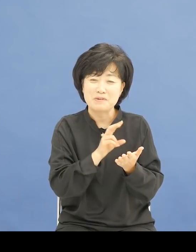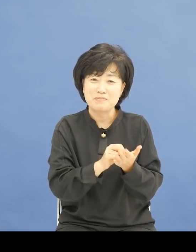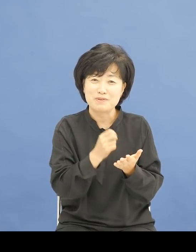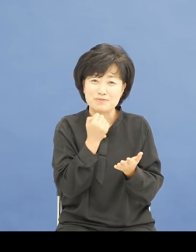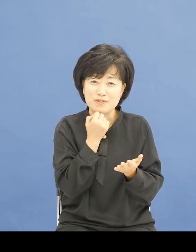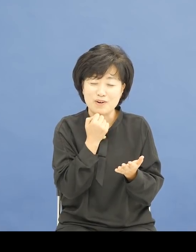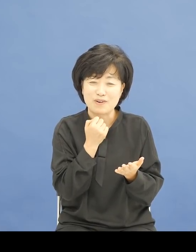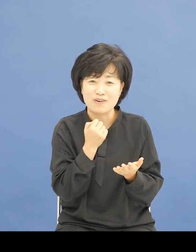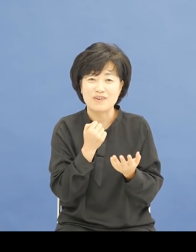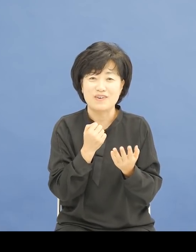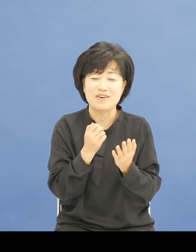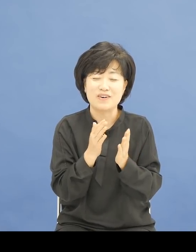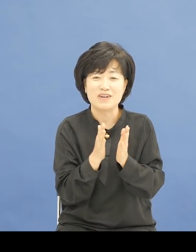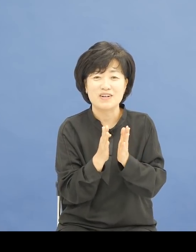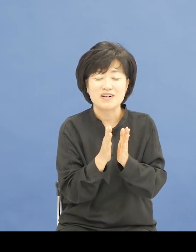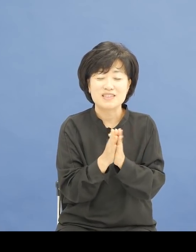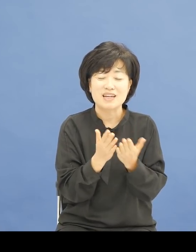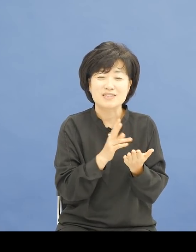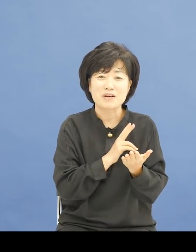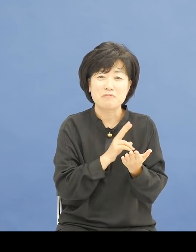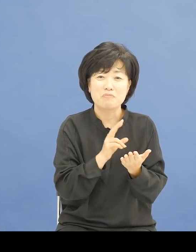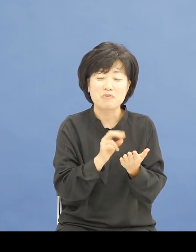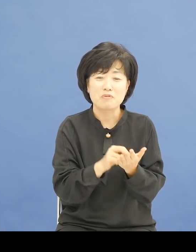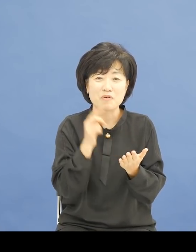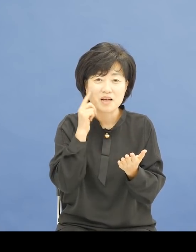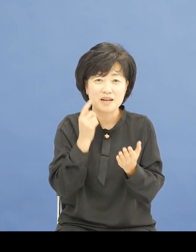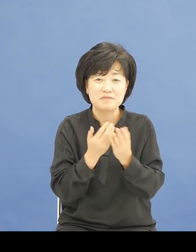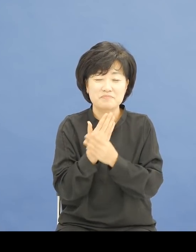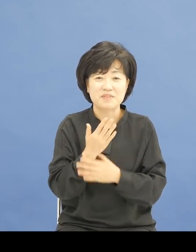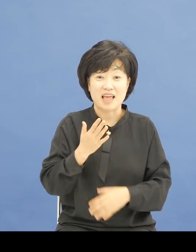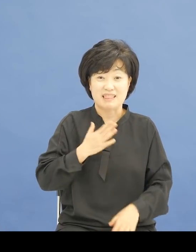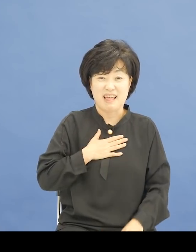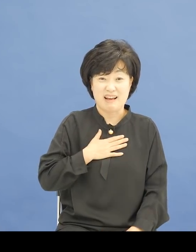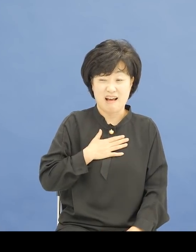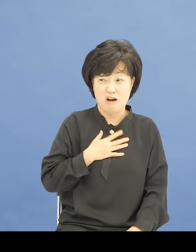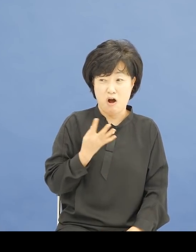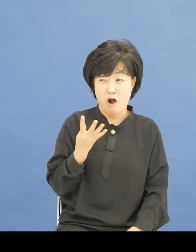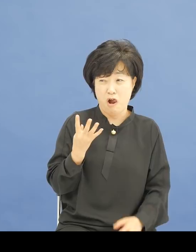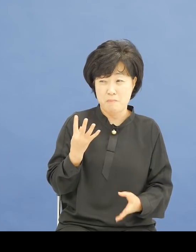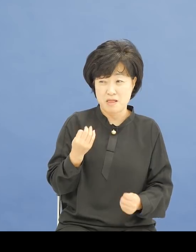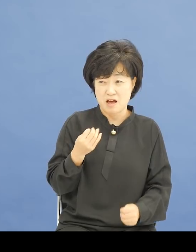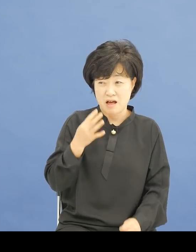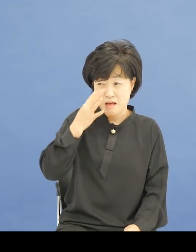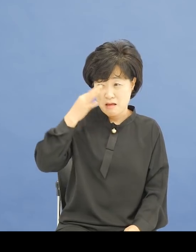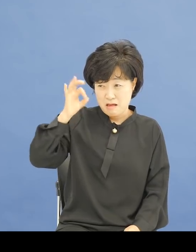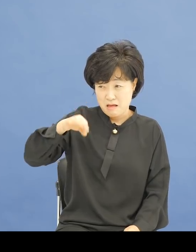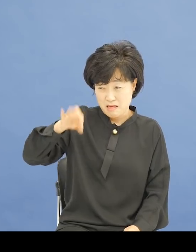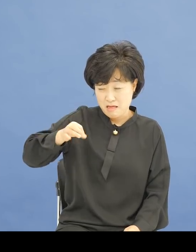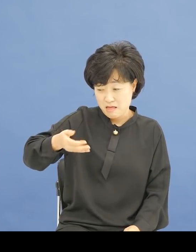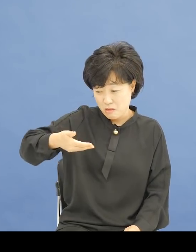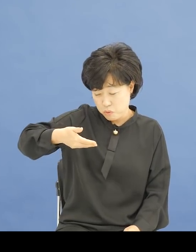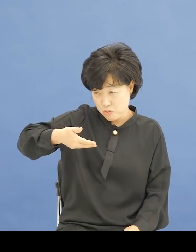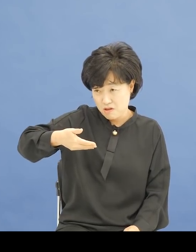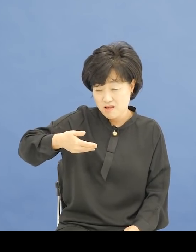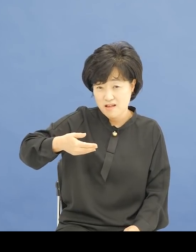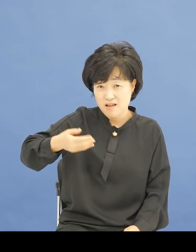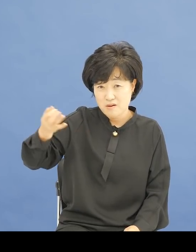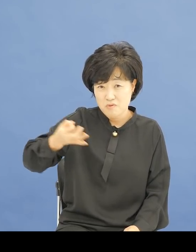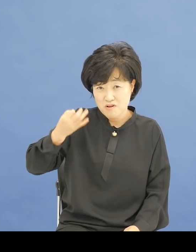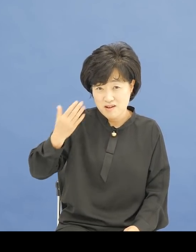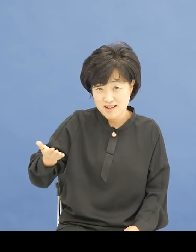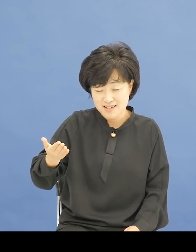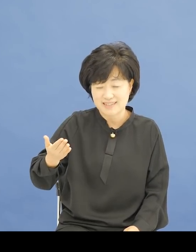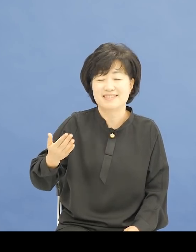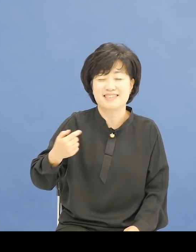이런 어떻게 해서 이런 제목의 책들이 탄생을 했을까요? 우선 내가 얼마나 만만해 보였으면 같은 경우에는 네. 제가